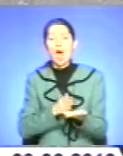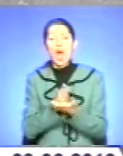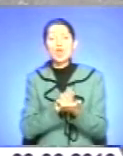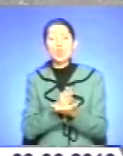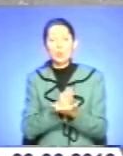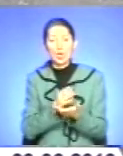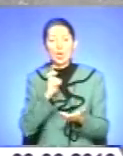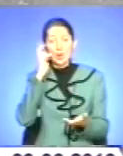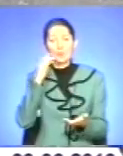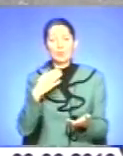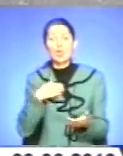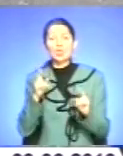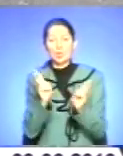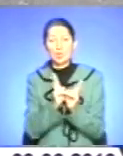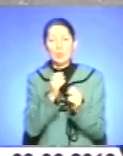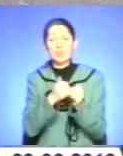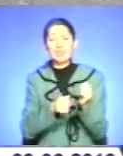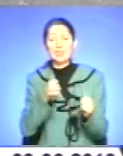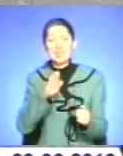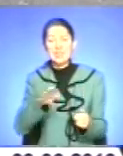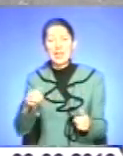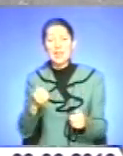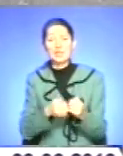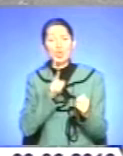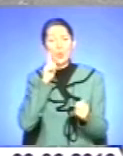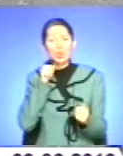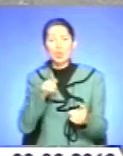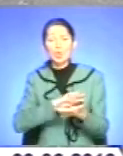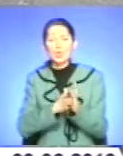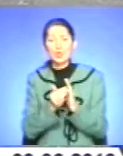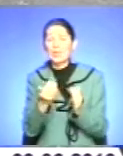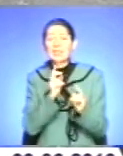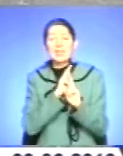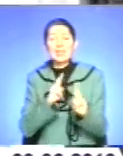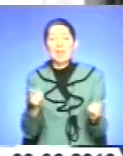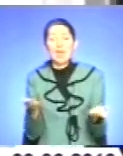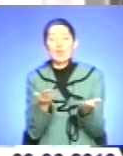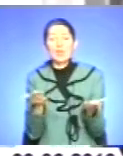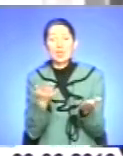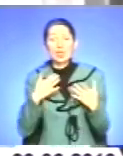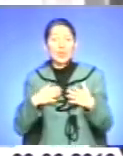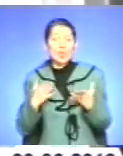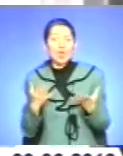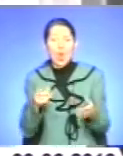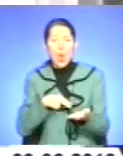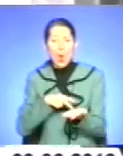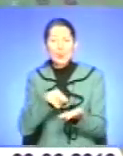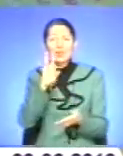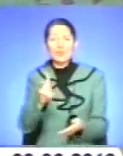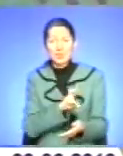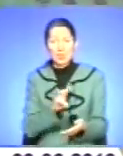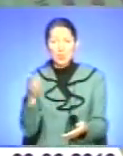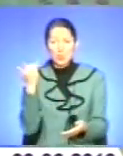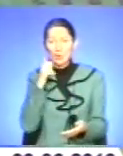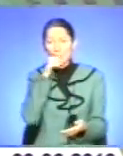зустрічаємо, на жаль, серед дітей, серед молоді ту ситуацію, що вони не знають, чому потрібно ходити до церкви. У минулому році веселі канікули